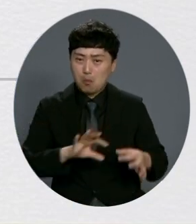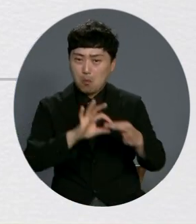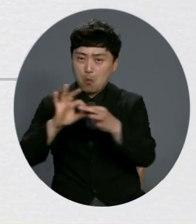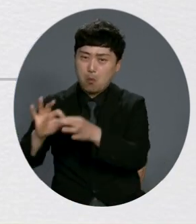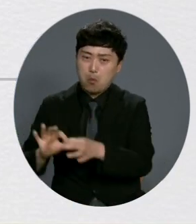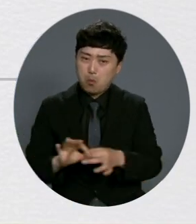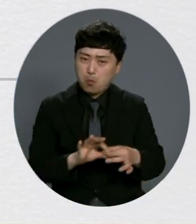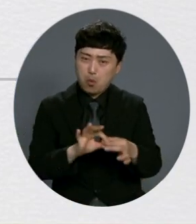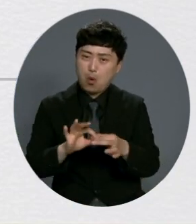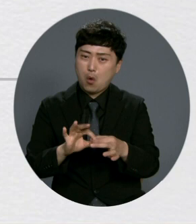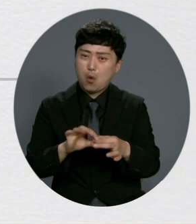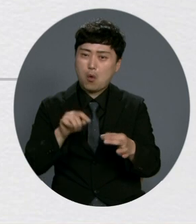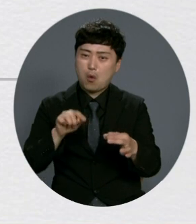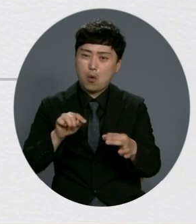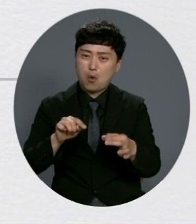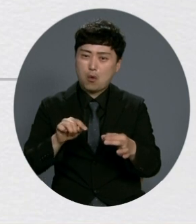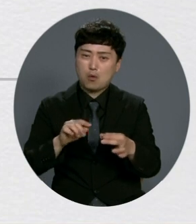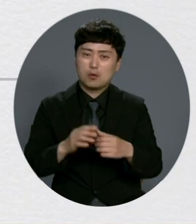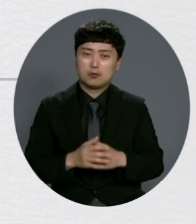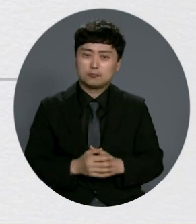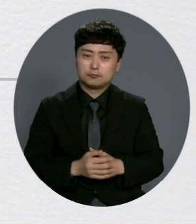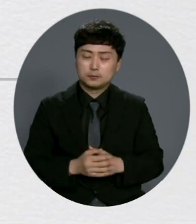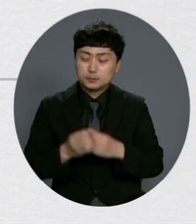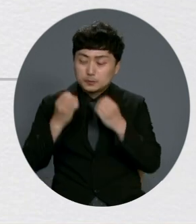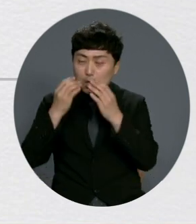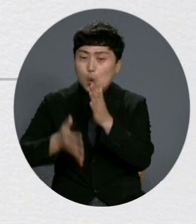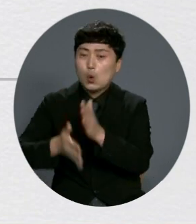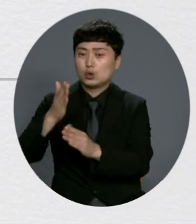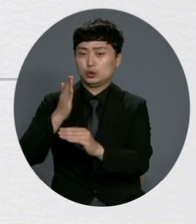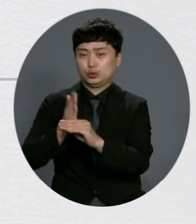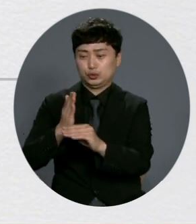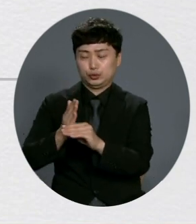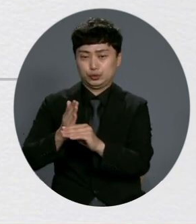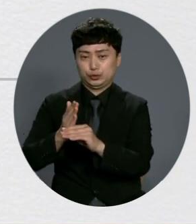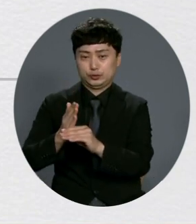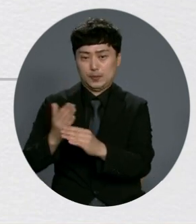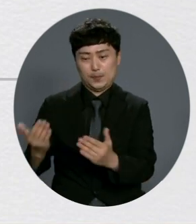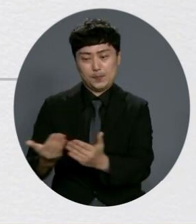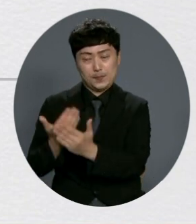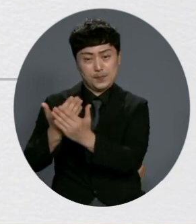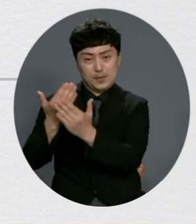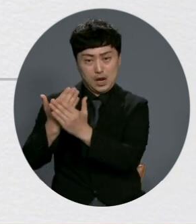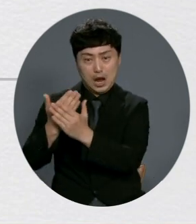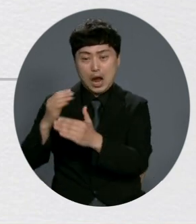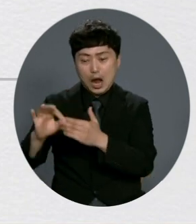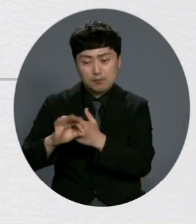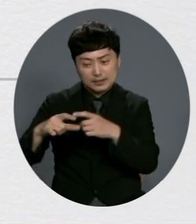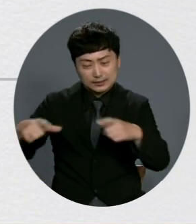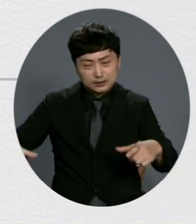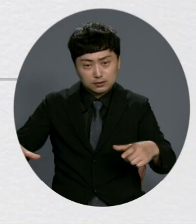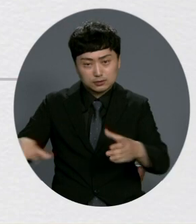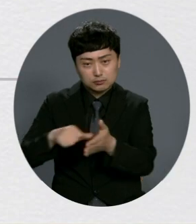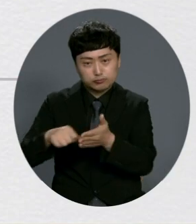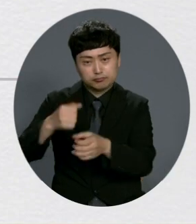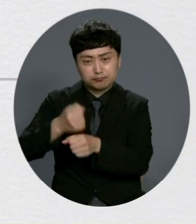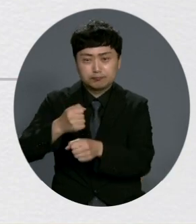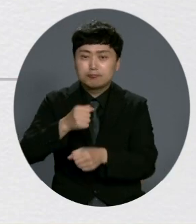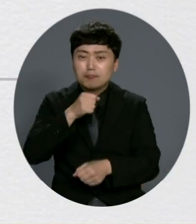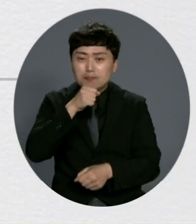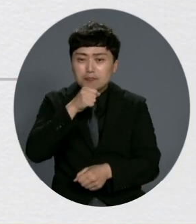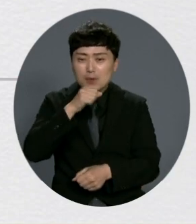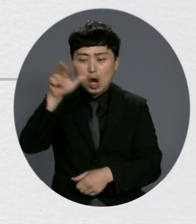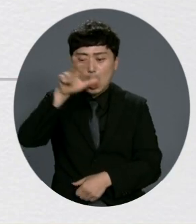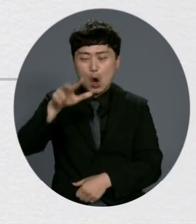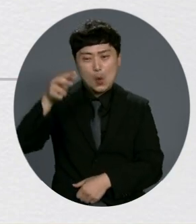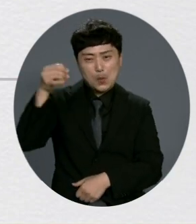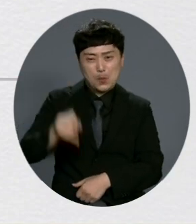여러 가지 복합적인 기능이 신도시 중심으로 이루어진다면 향후에 그 지역 내 총생산이 전국